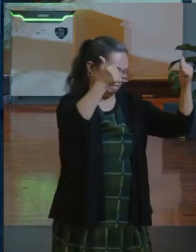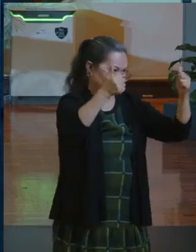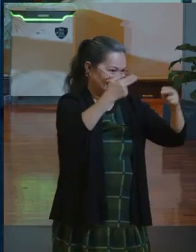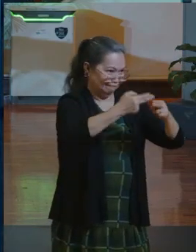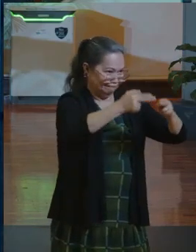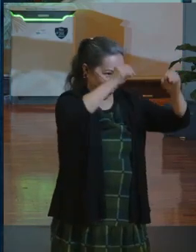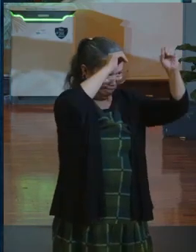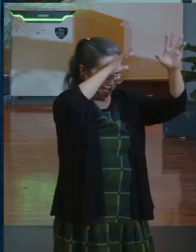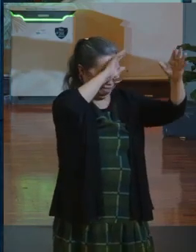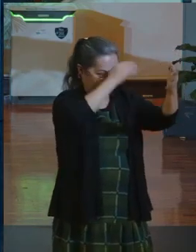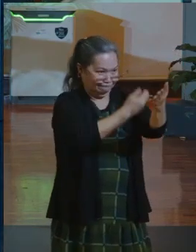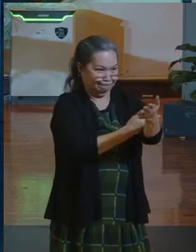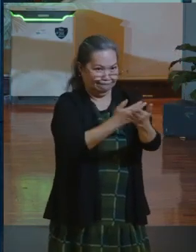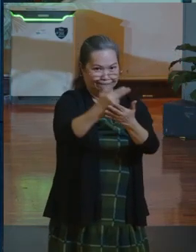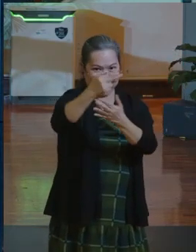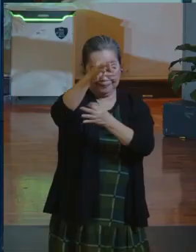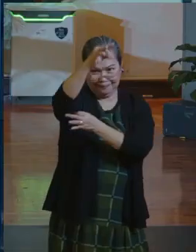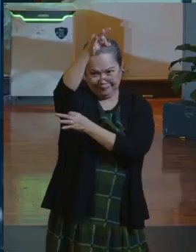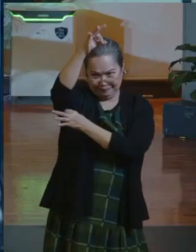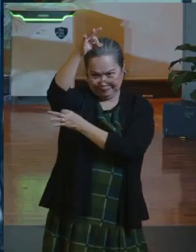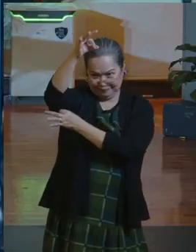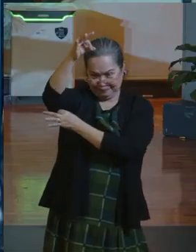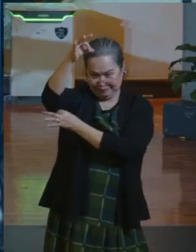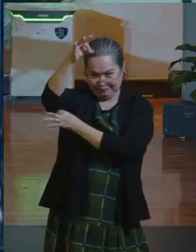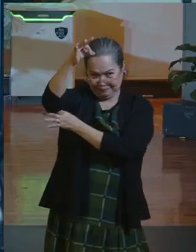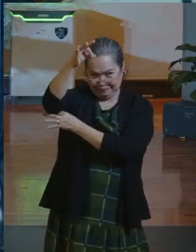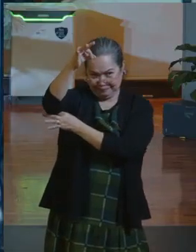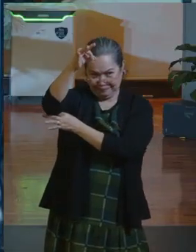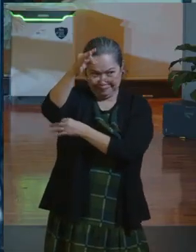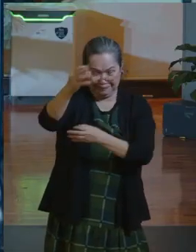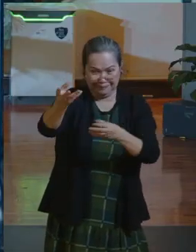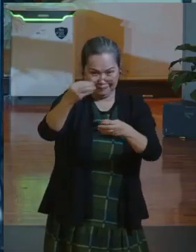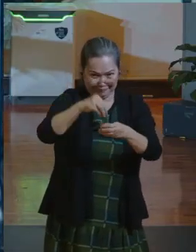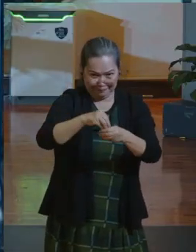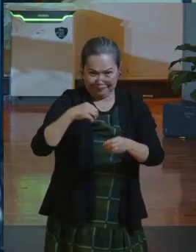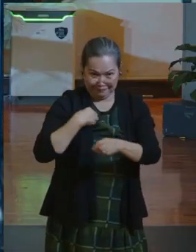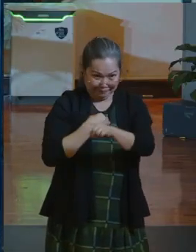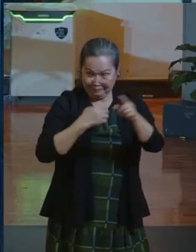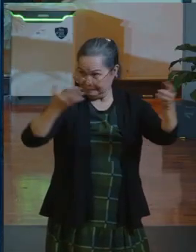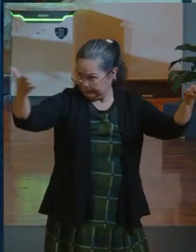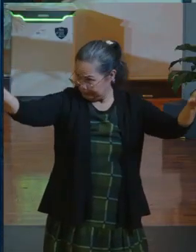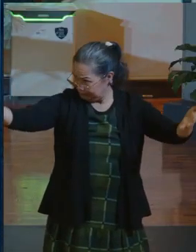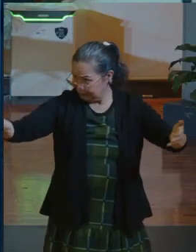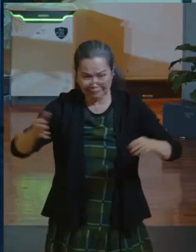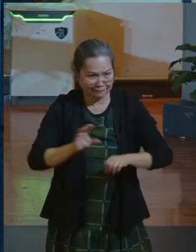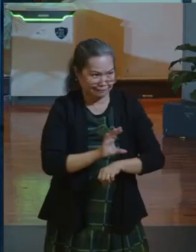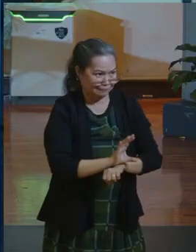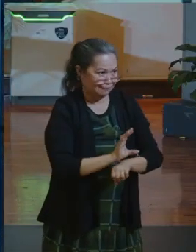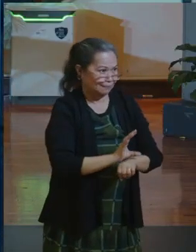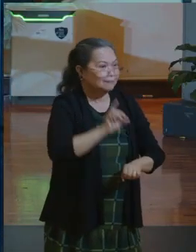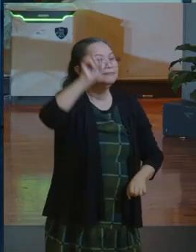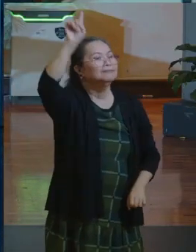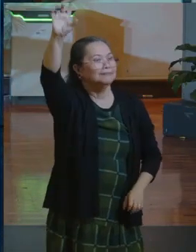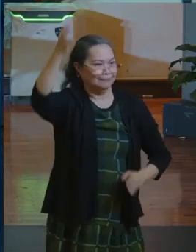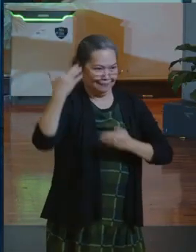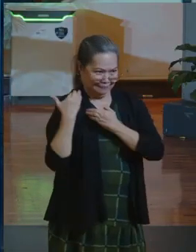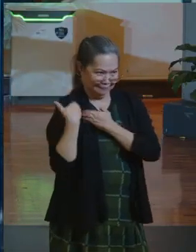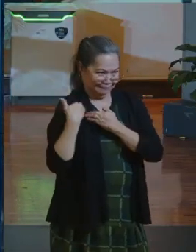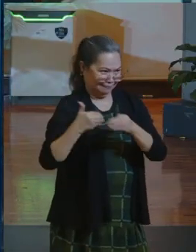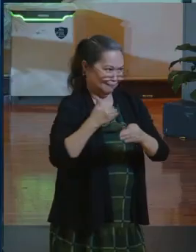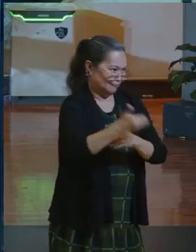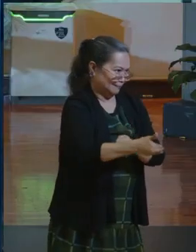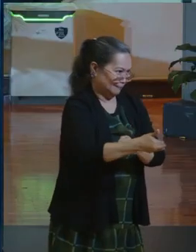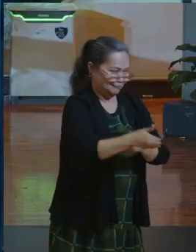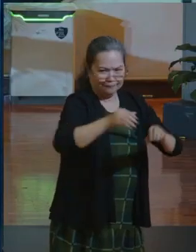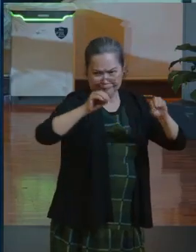name of the Father, the Son, and the Holy Spirit. Ipasok natin sila sa ating iglesia. No?